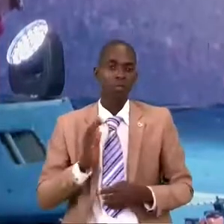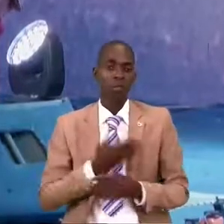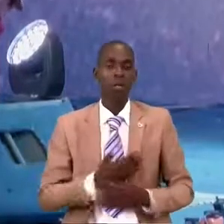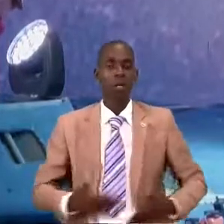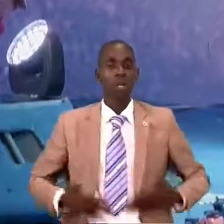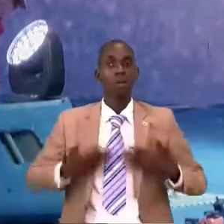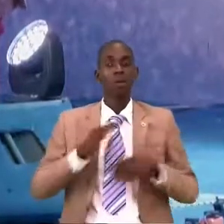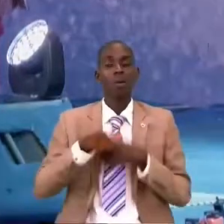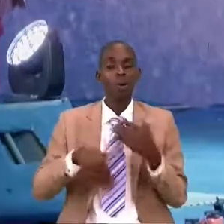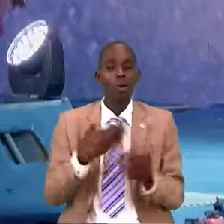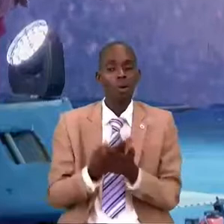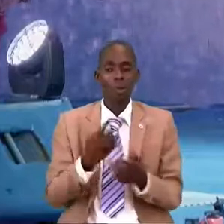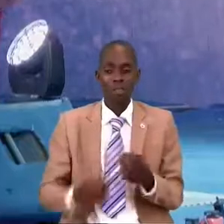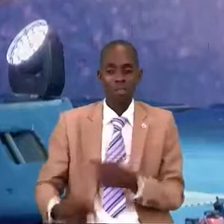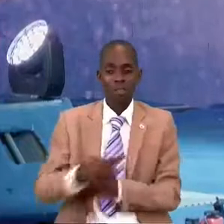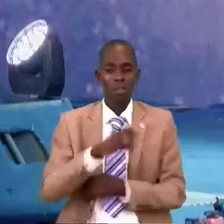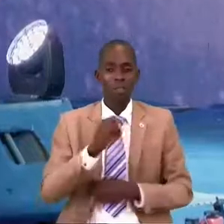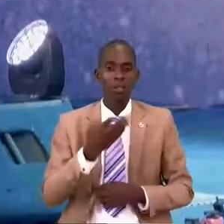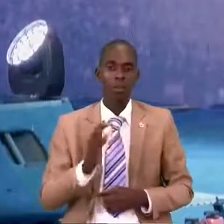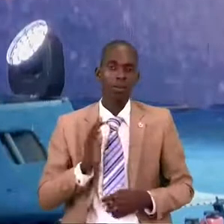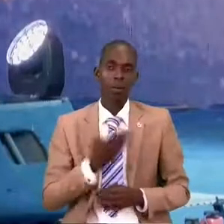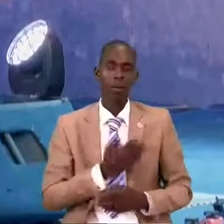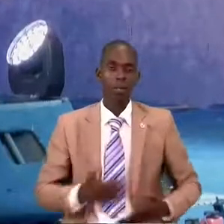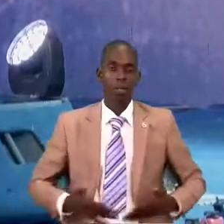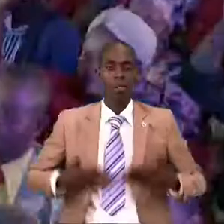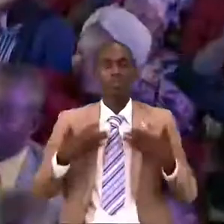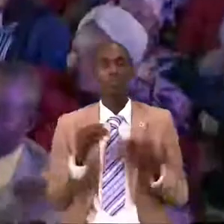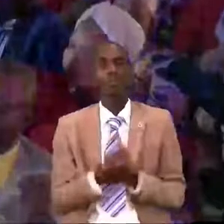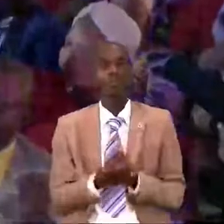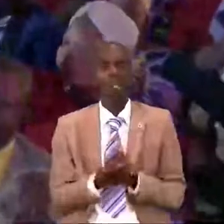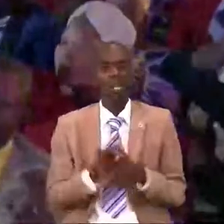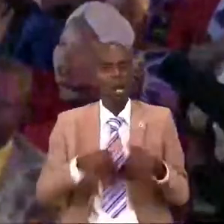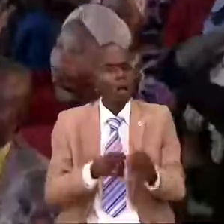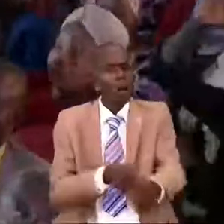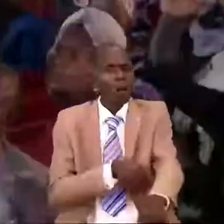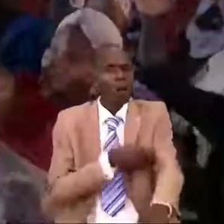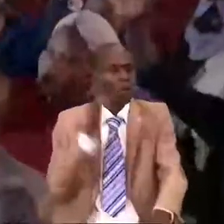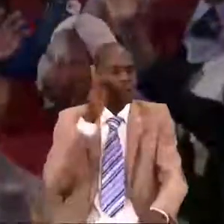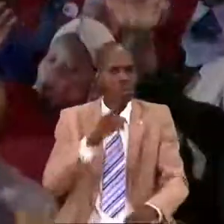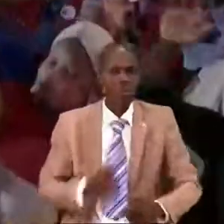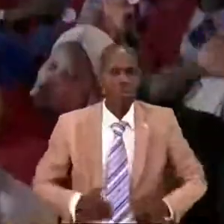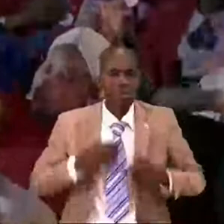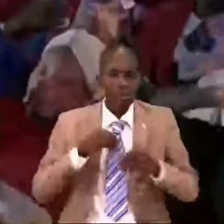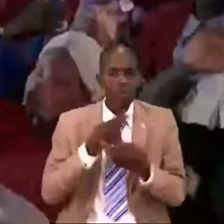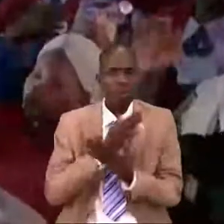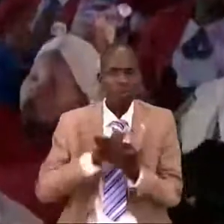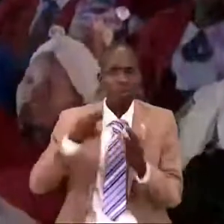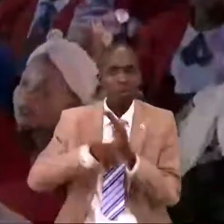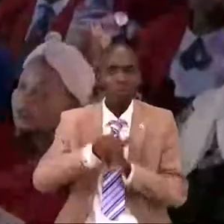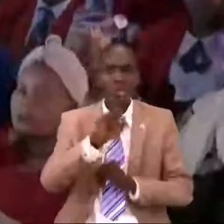Pendant combien de temps vas-tu vivre dans la sainteté? Pendant combien de temps vas-tu vivre dans la justice?